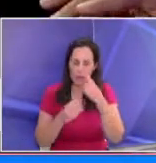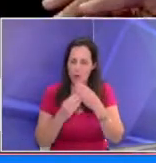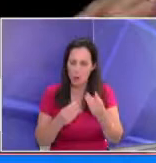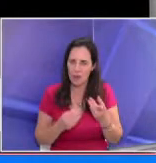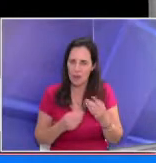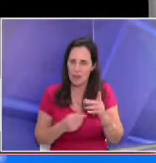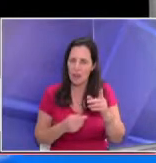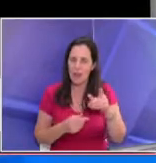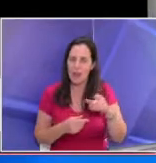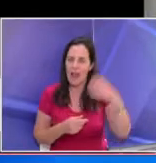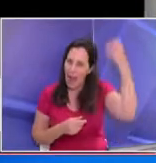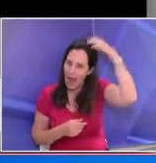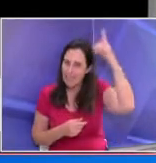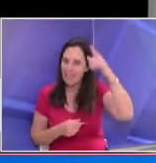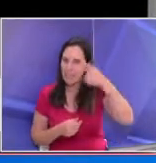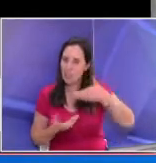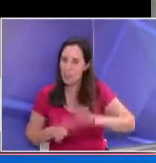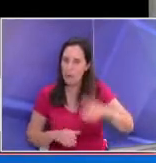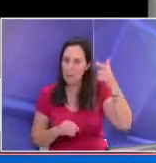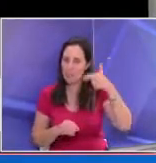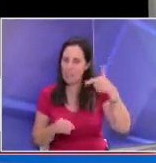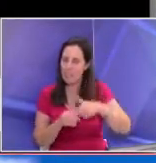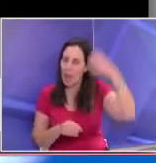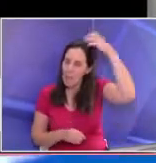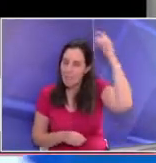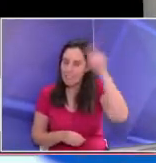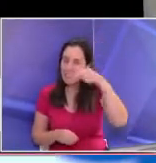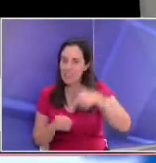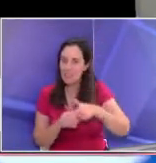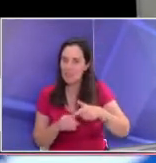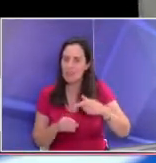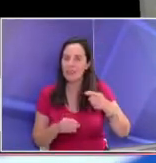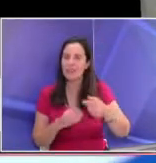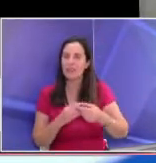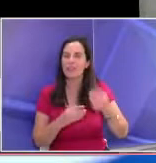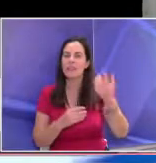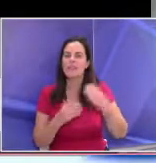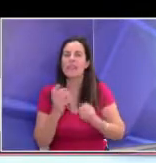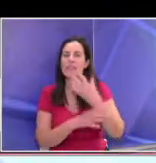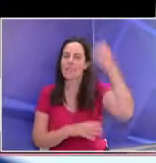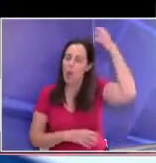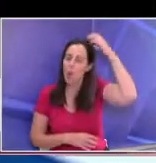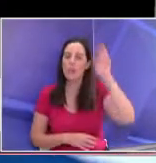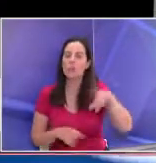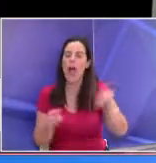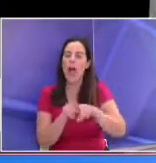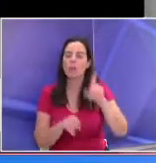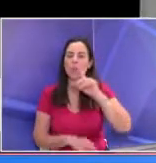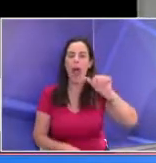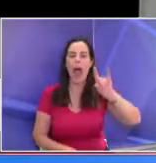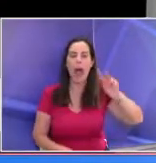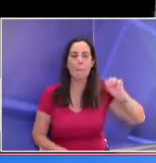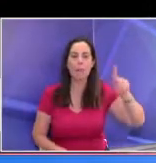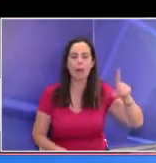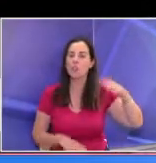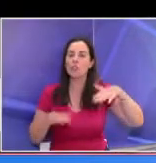יודע, מוחמד בן סלמן זה הבן של סלמן. סלמן זה הבן הלפני האחרון של מייסד הממלכה. יש לו אח בשם אחמד,